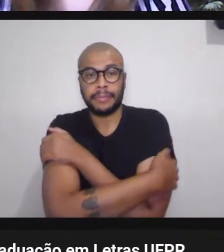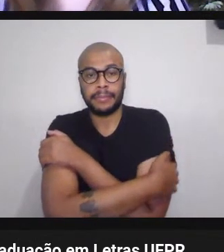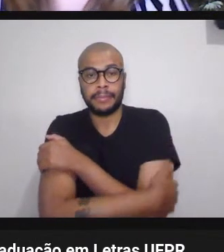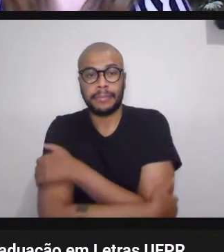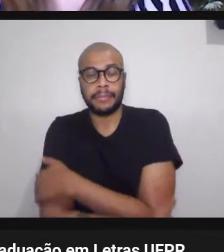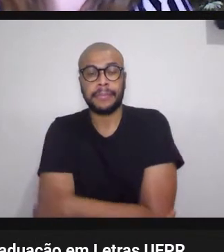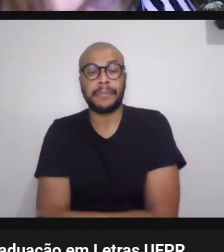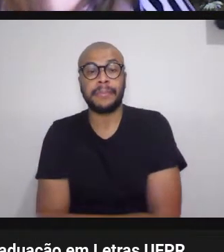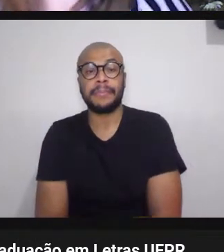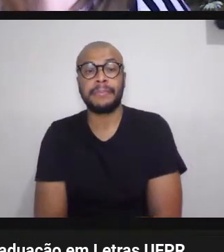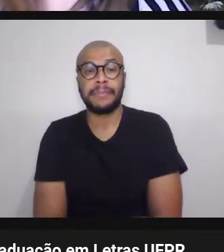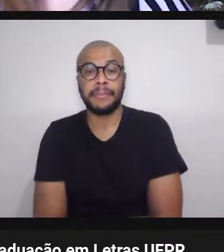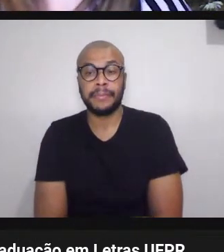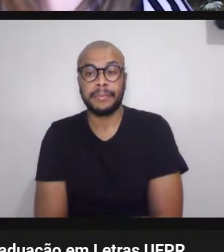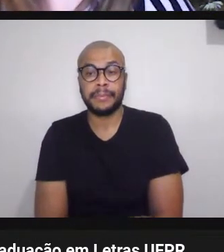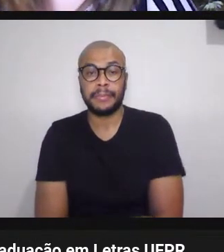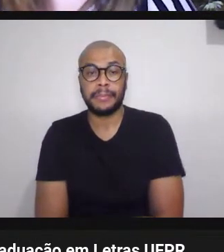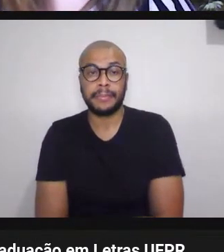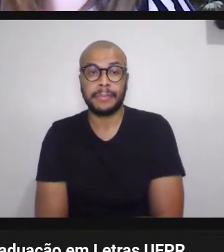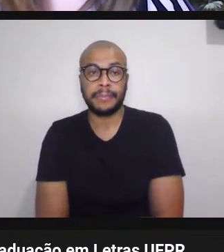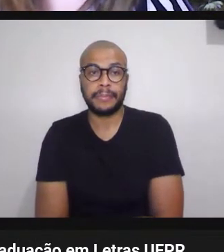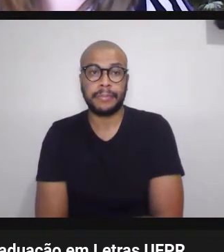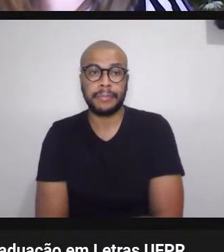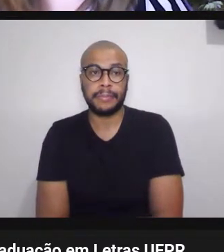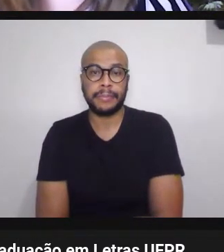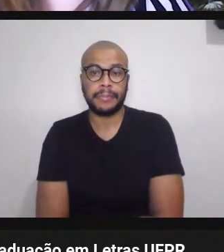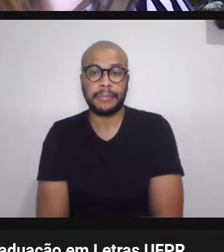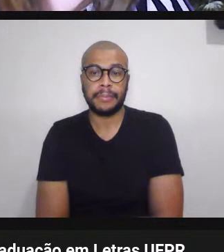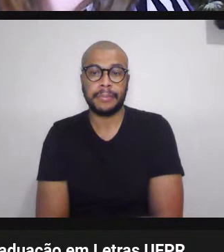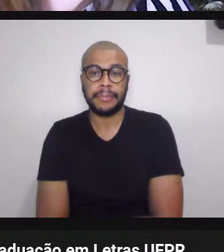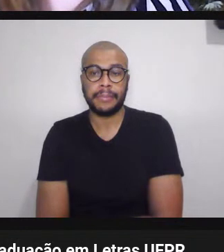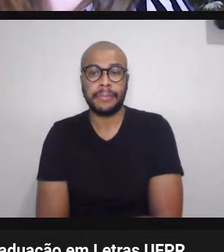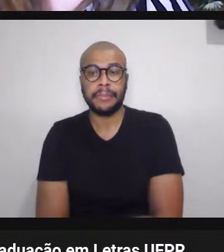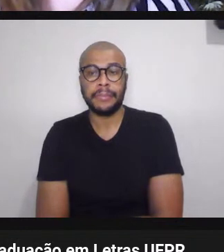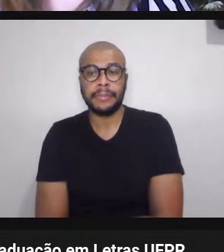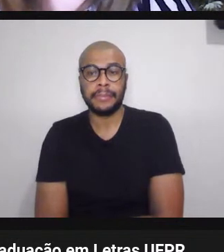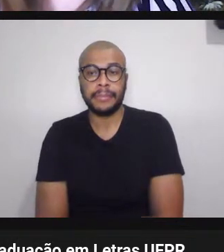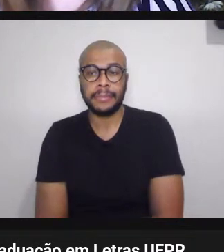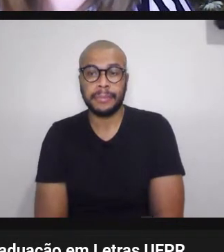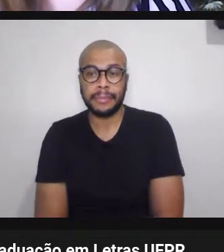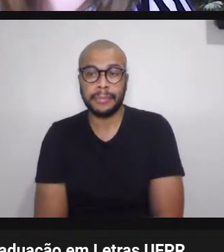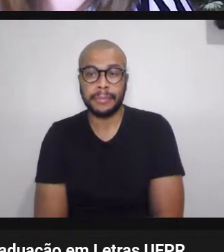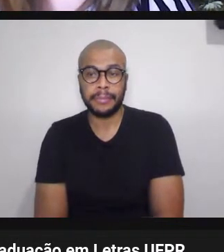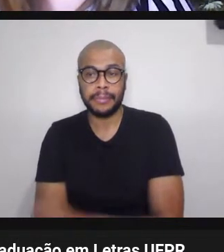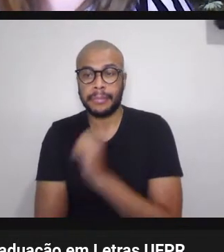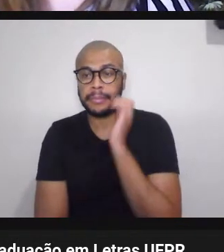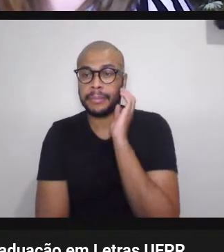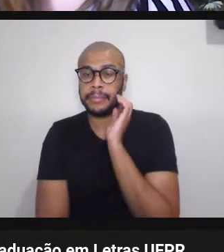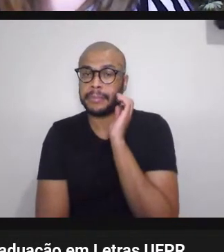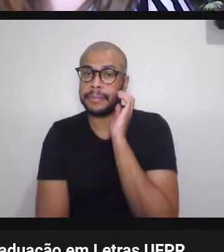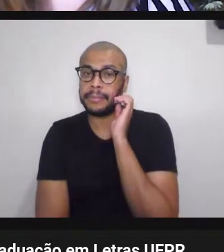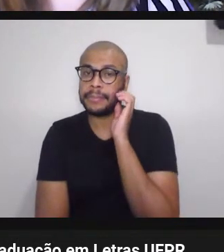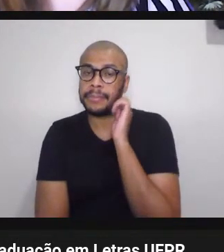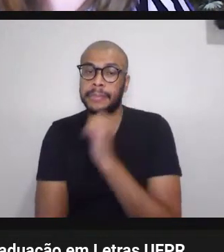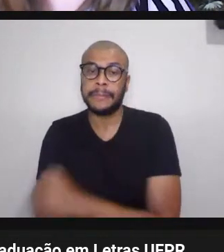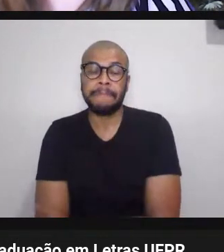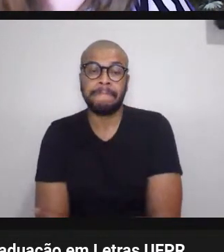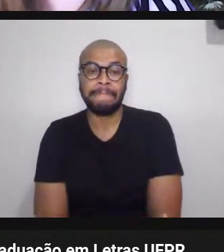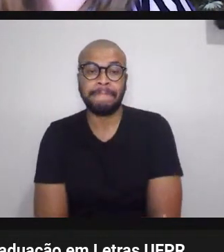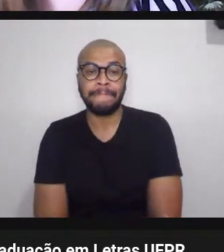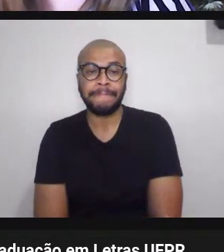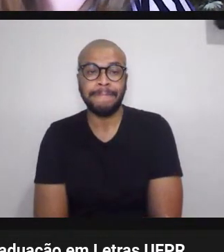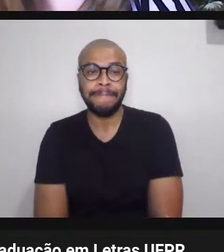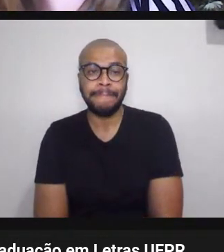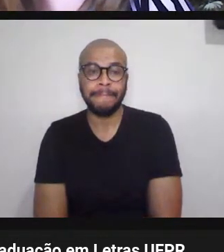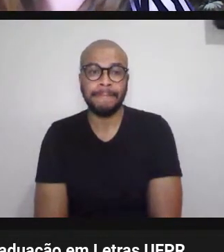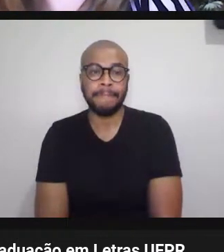rzeczy zawsze możemy to sprawdzać w źródłach, w słownikach. teraz nie mam tego w głowie, ale możemy